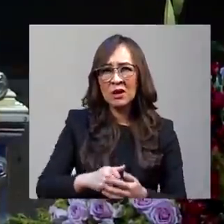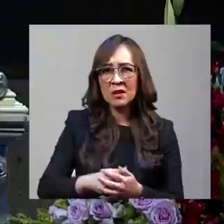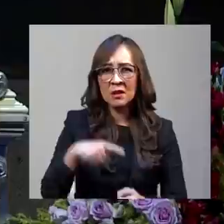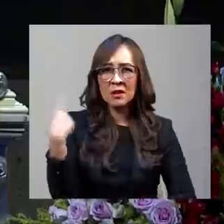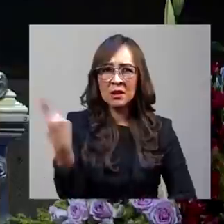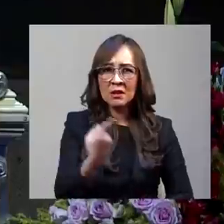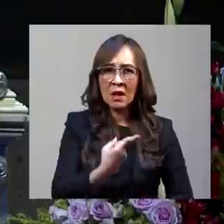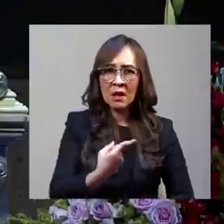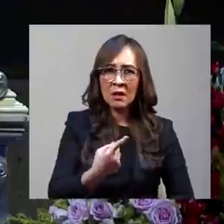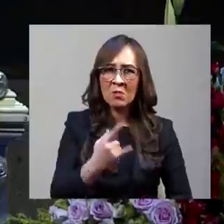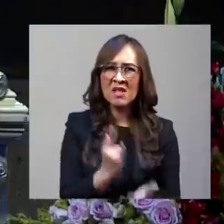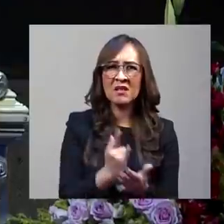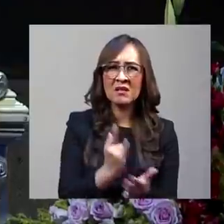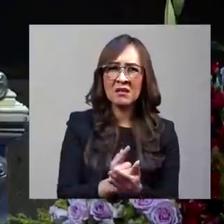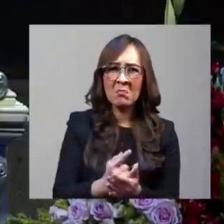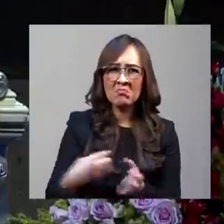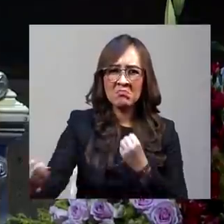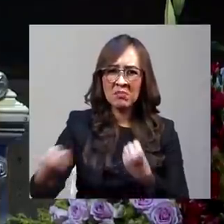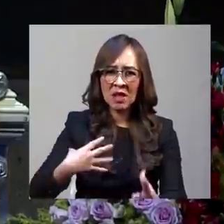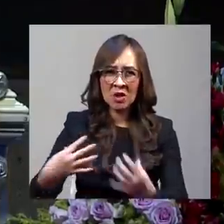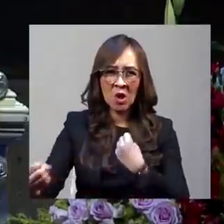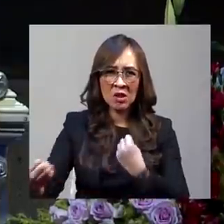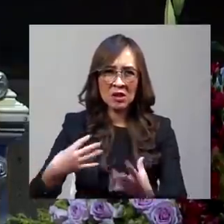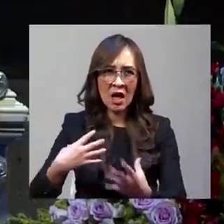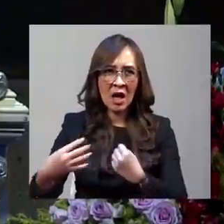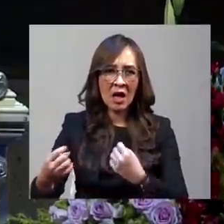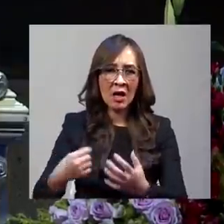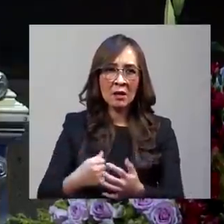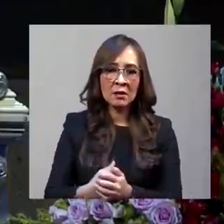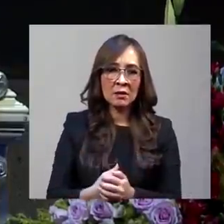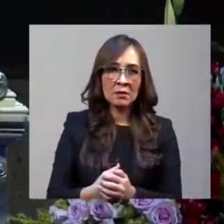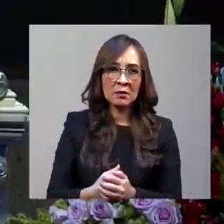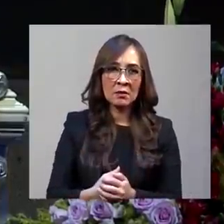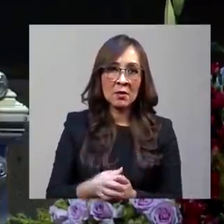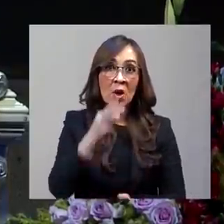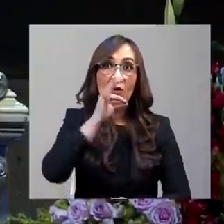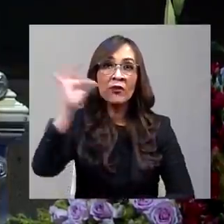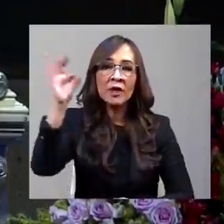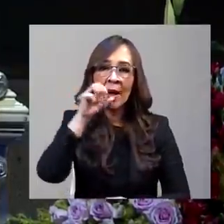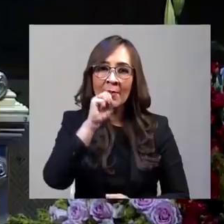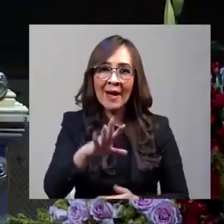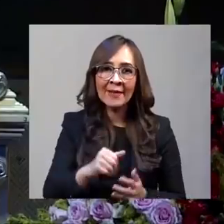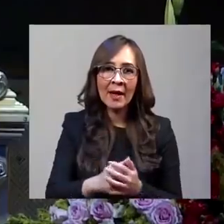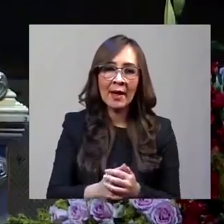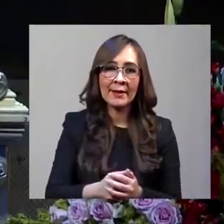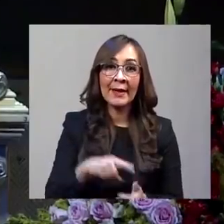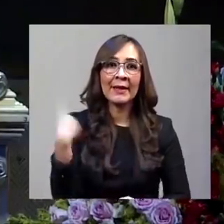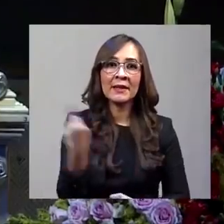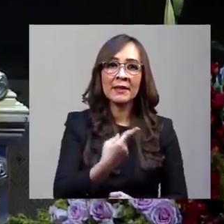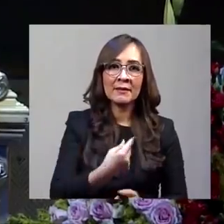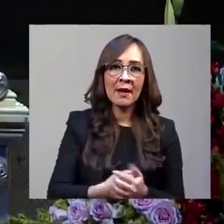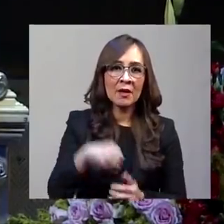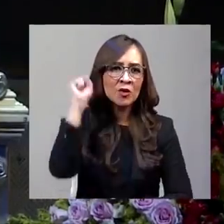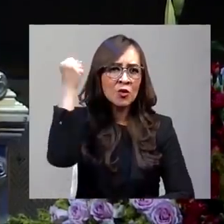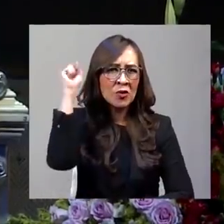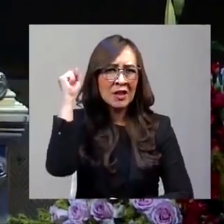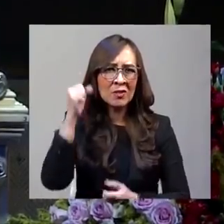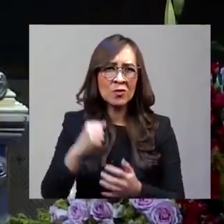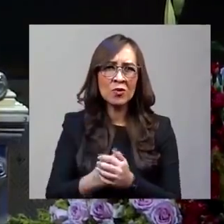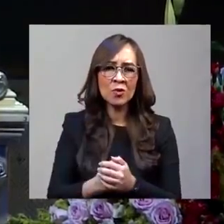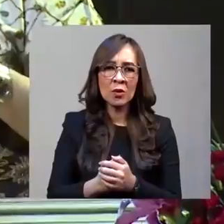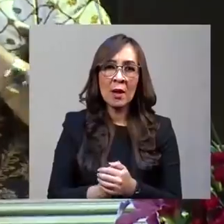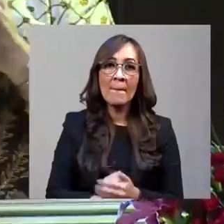dosa. Karena Alkitab sudah bilang kita tidak bisa mengabdi kepada dua Tuhan. Kalau kita kompromi dengan dosa, maka Tuhan sedang menggoncangkan kita.